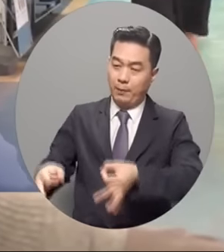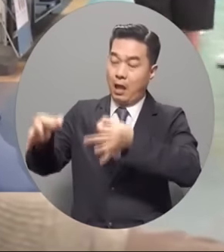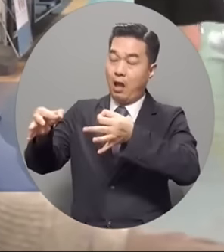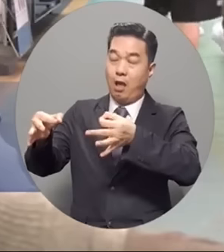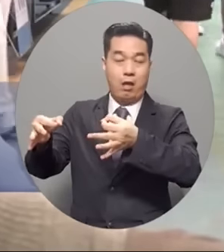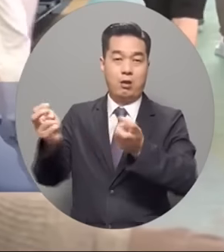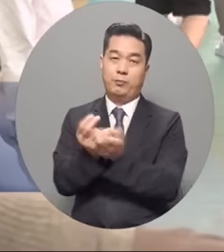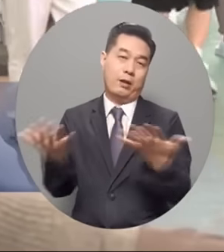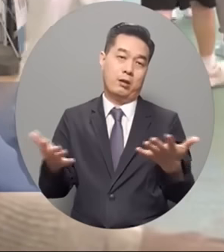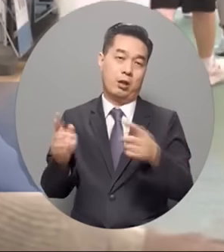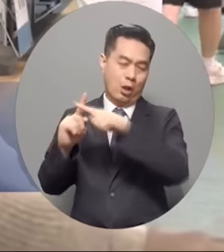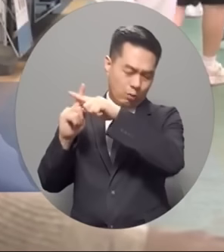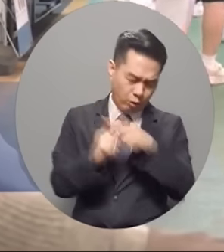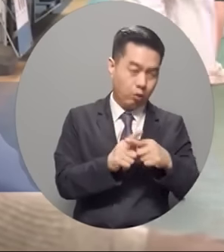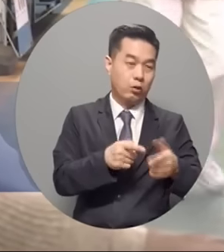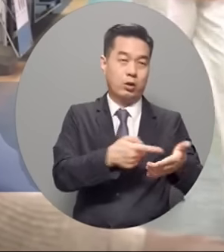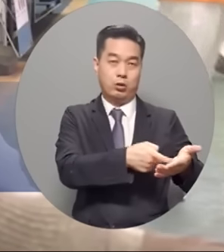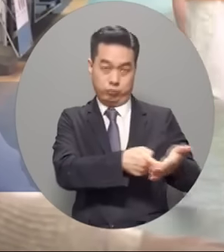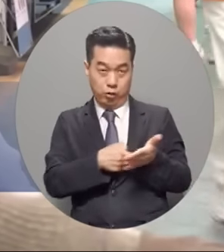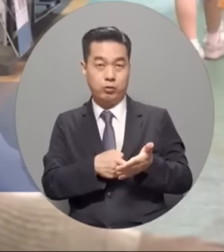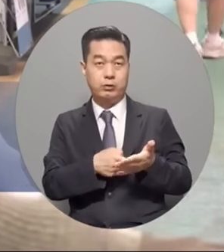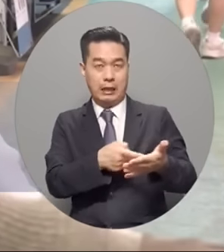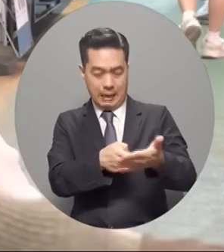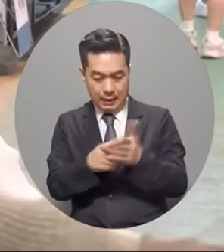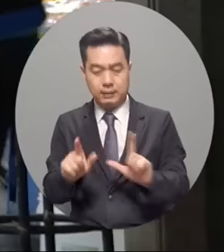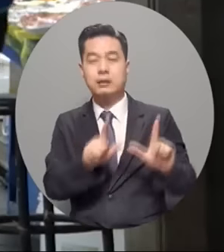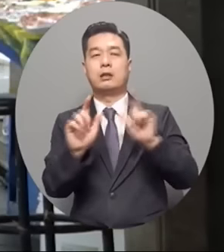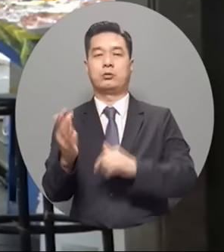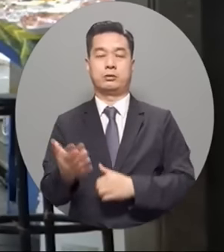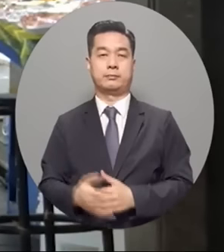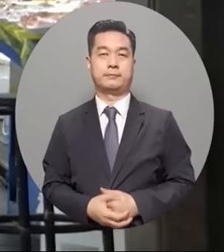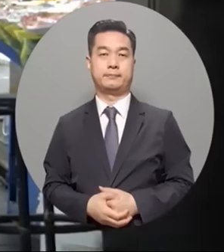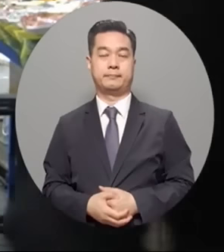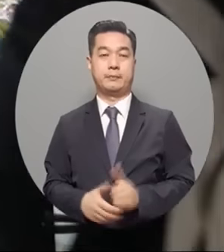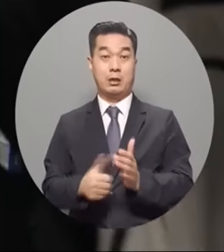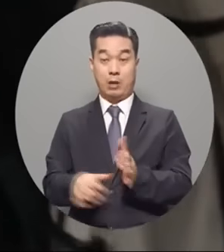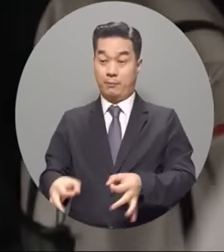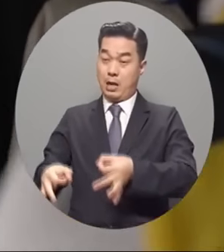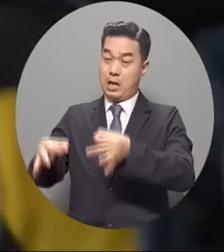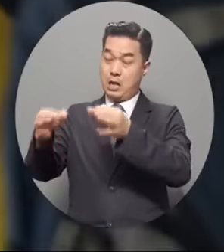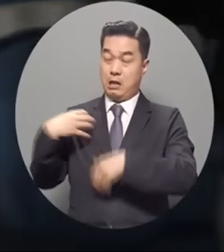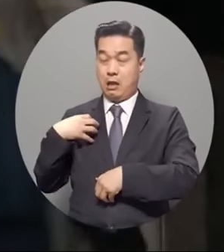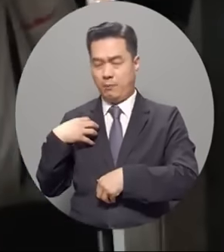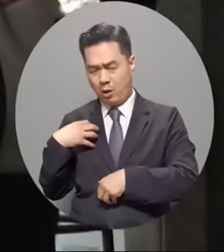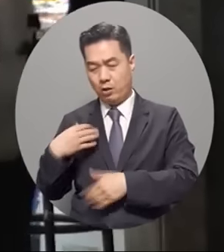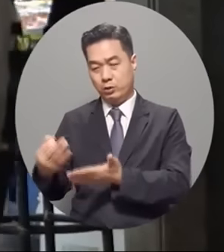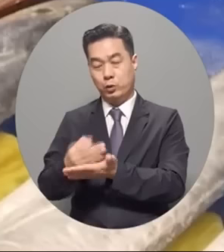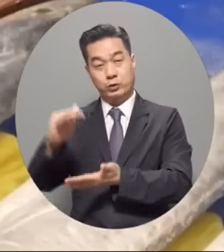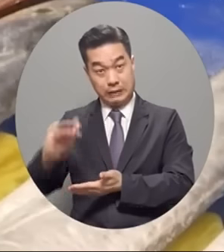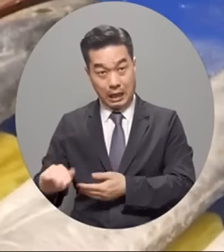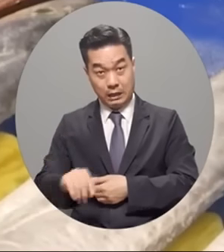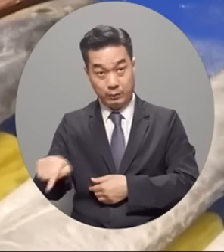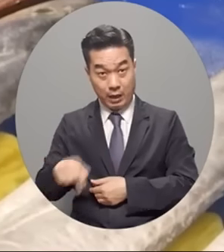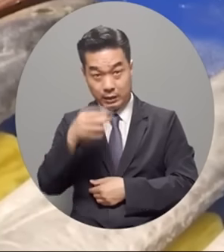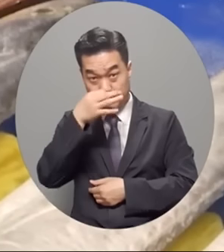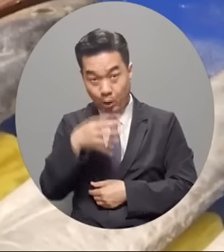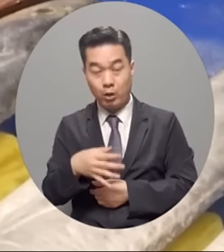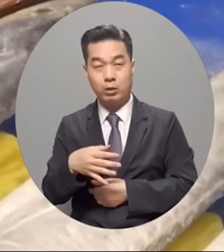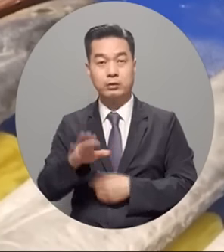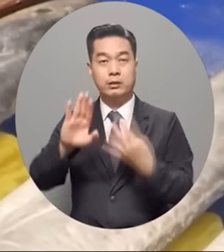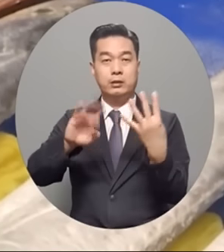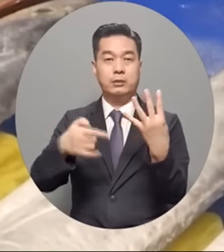돼요. 알뜰하게 살지 않으면 못 살아야지. 고물가 충격은 저소득층에 집중됐는데 지난해 4분기